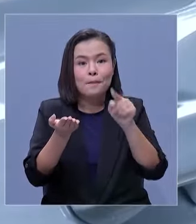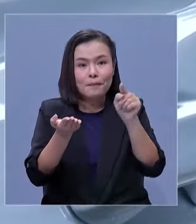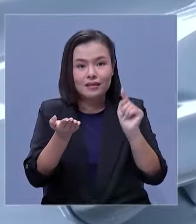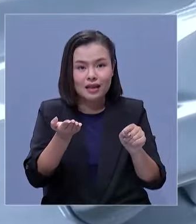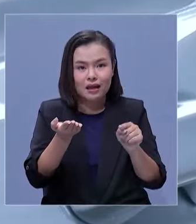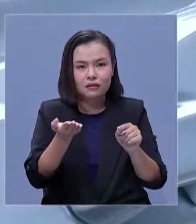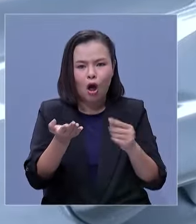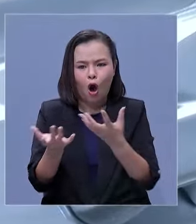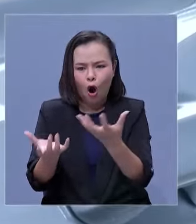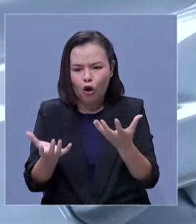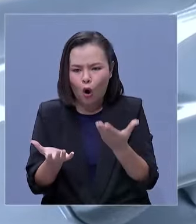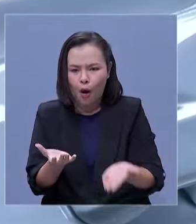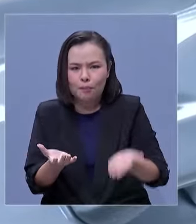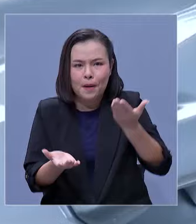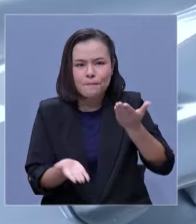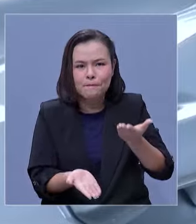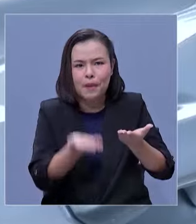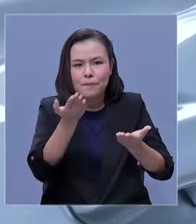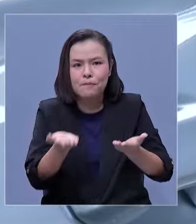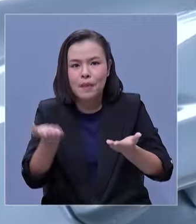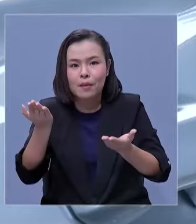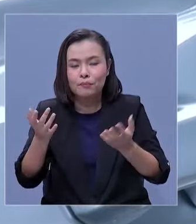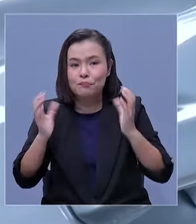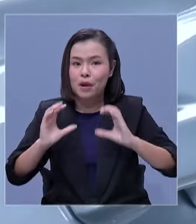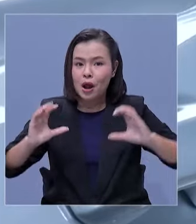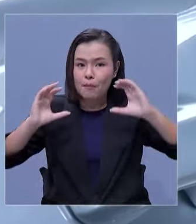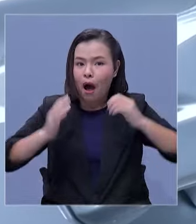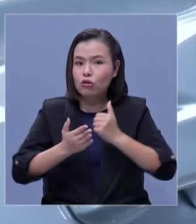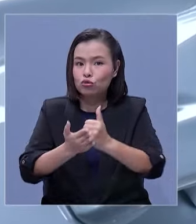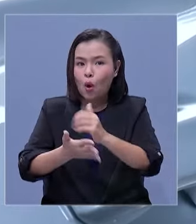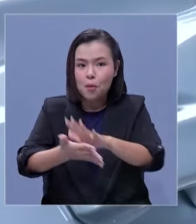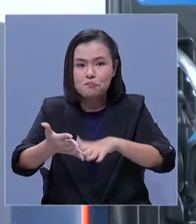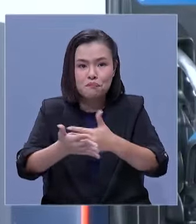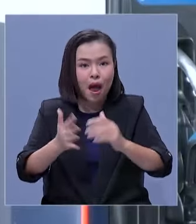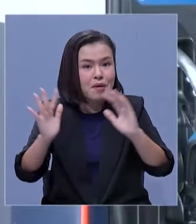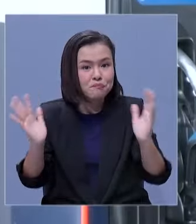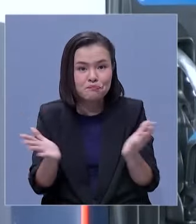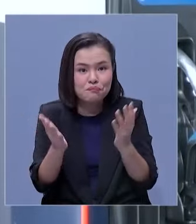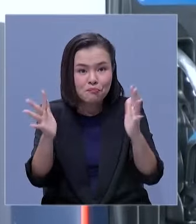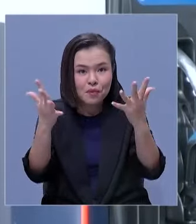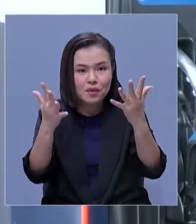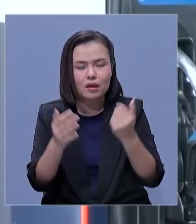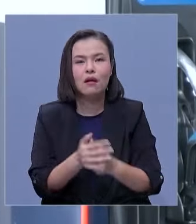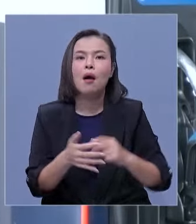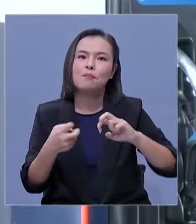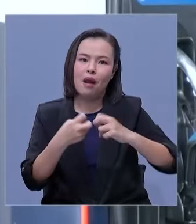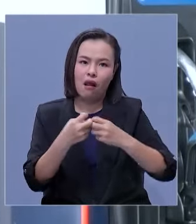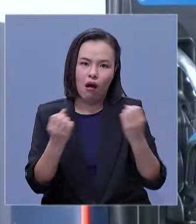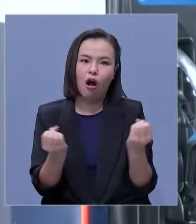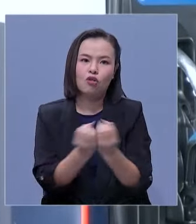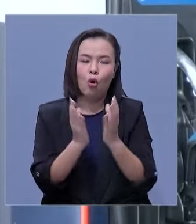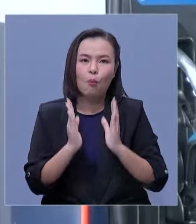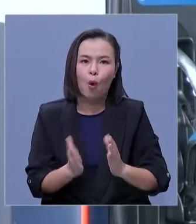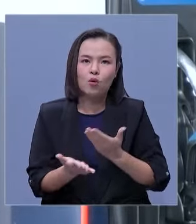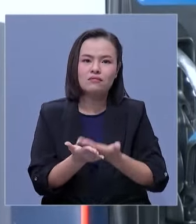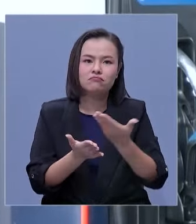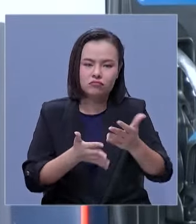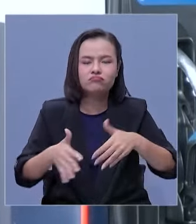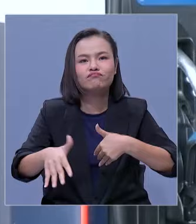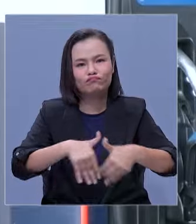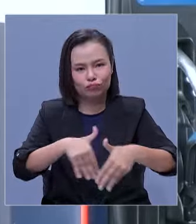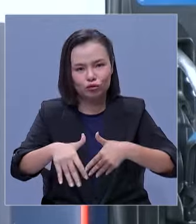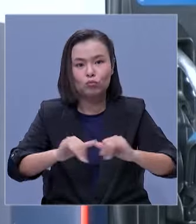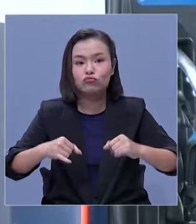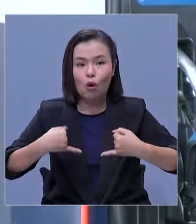ขยับขึ้นตามไปด้วยถ้าหากว่ารัฐบาลไม่หามาตรการอื่นมาชดเชยเชื่อว่าจะส่งผลกระทบกับทั้งผู้ประกอบการและประชาชนอย่างแน่